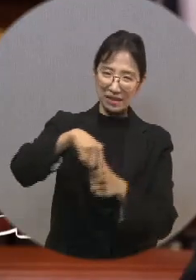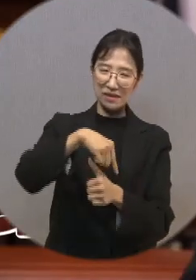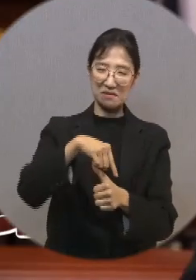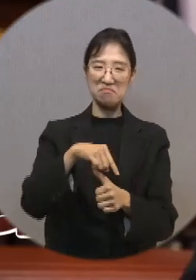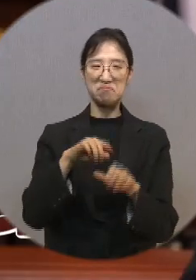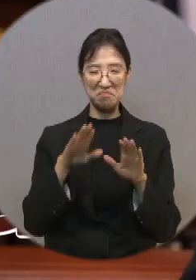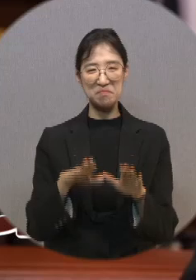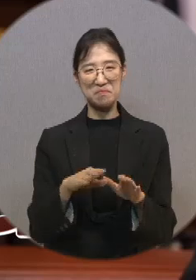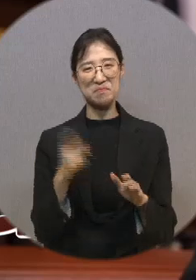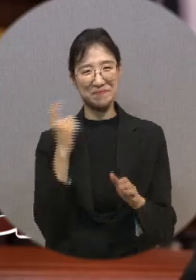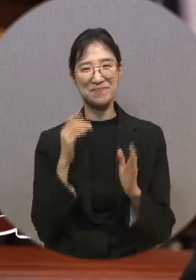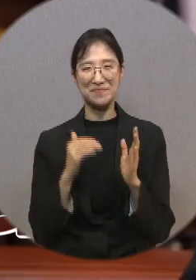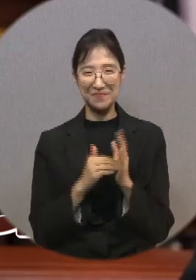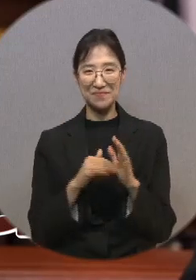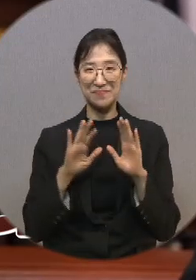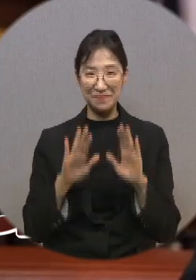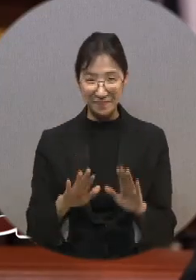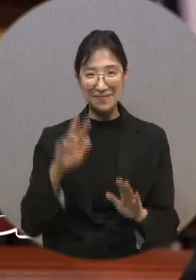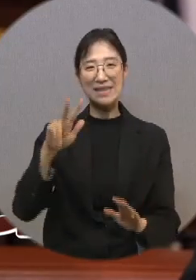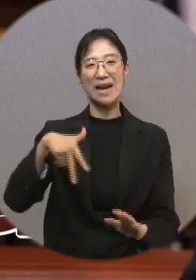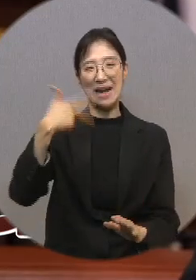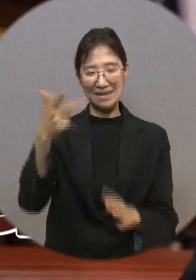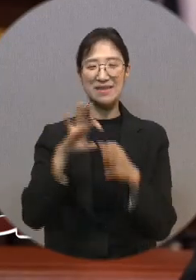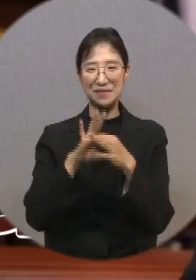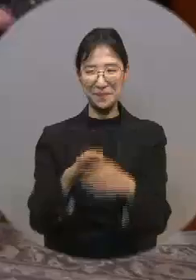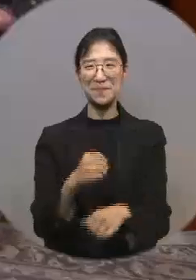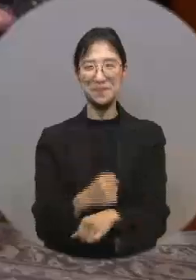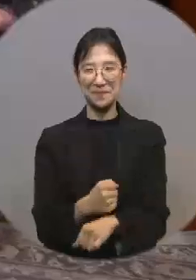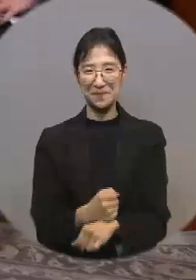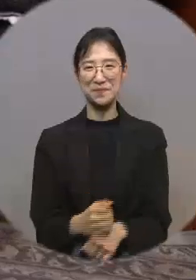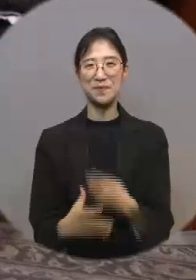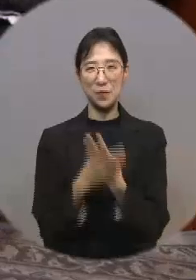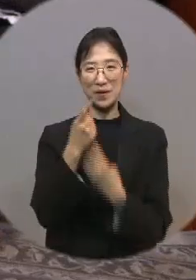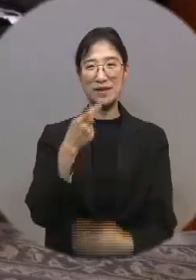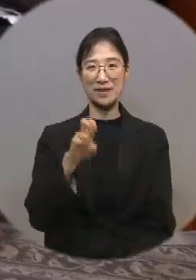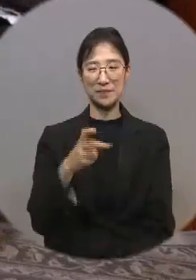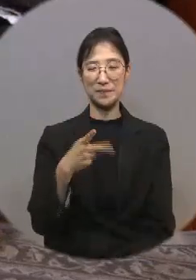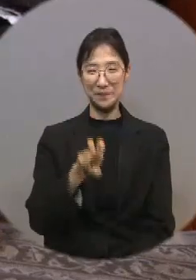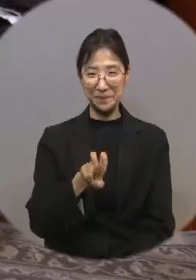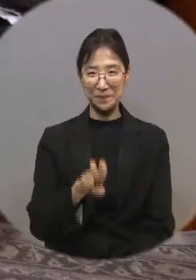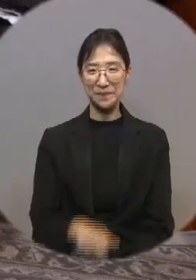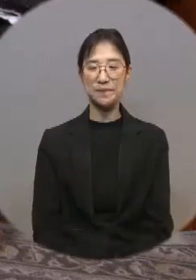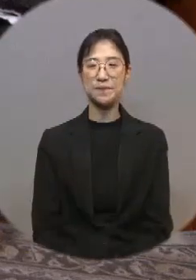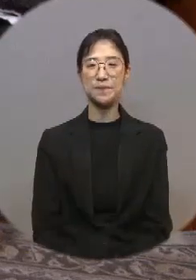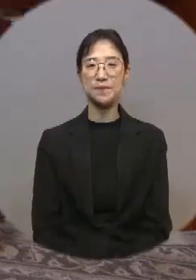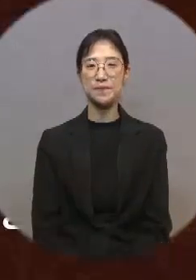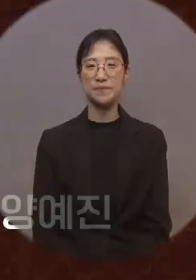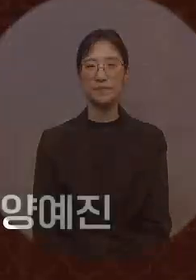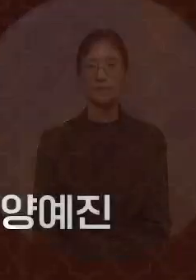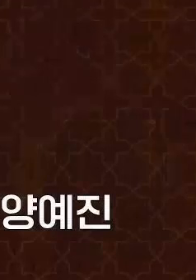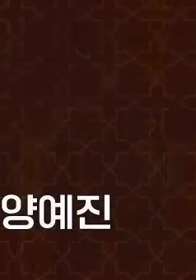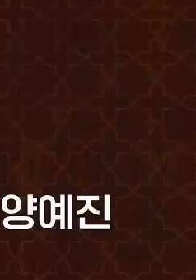들어보는 시간이었는데요. 이 이야기는 다음 시간에 계속됩니다. 통일 담당.